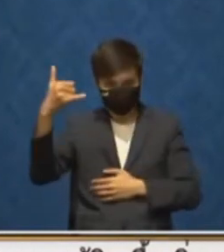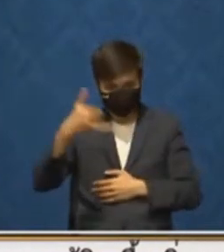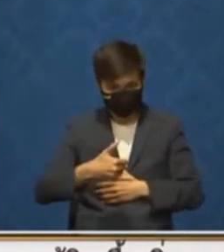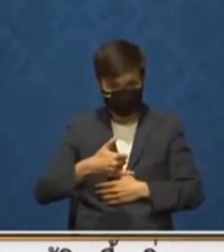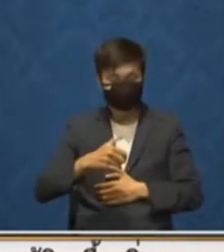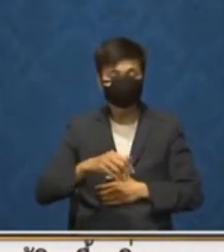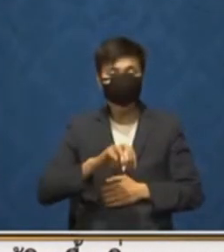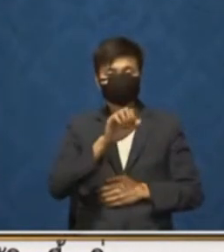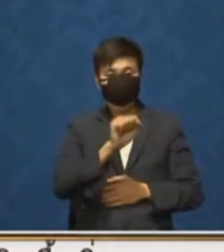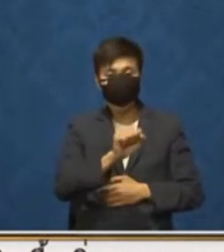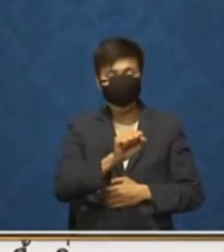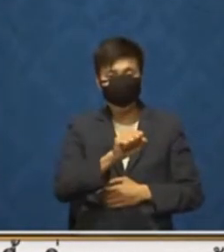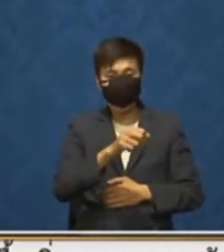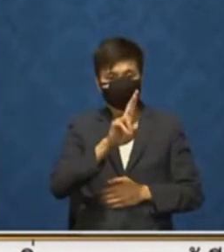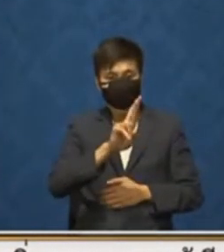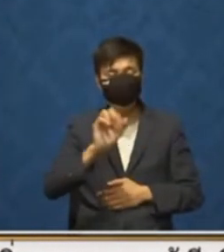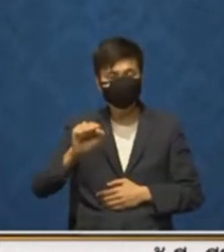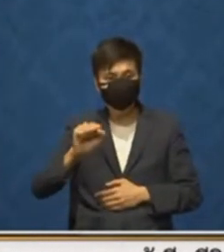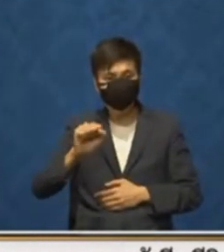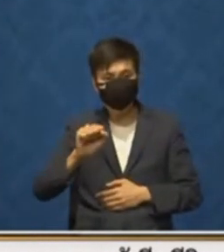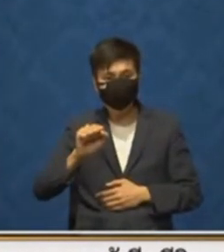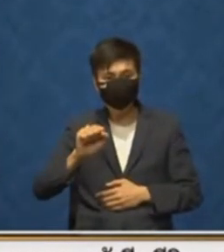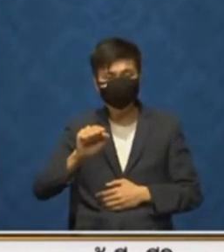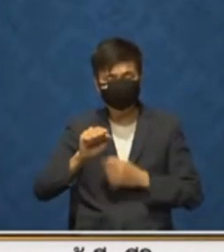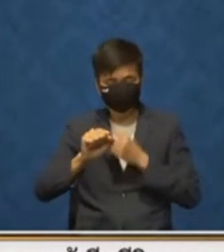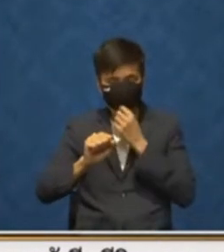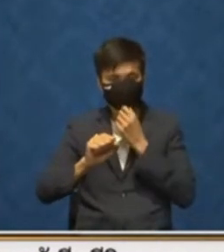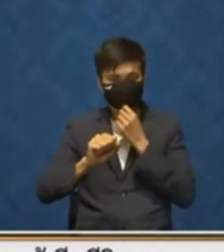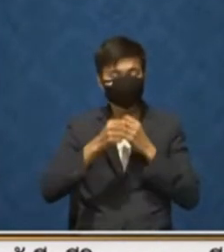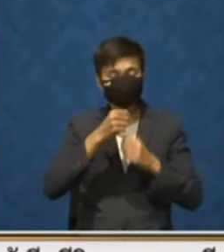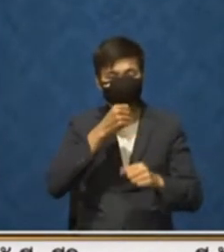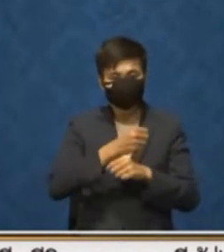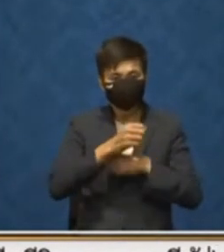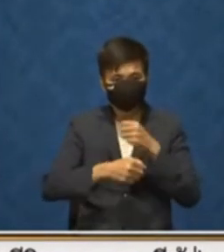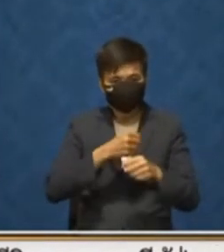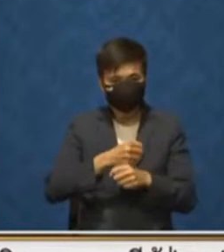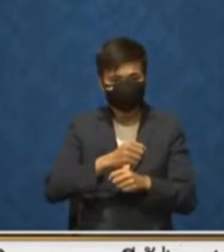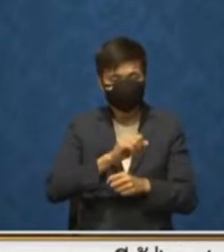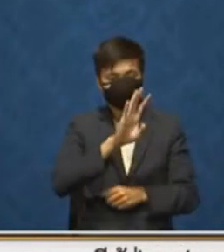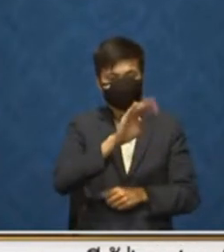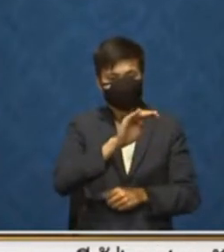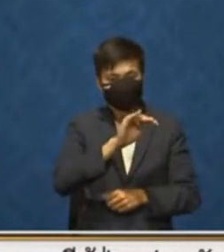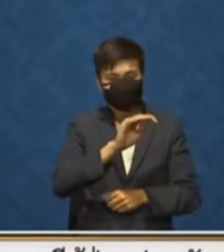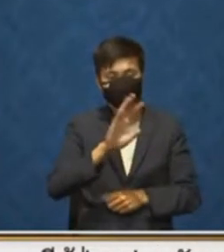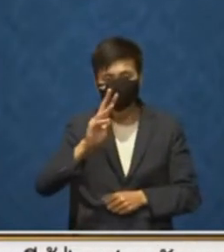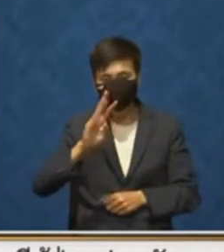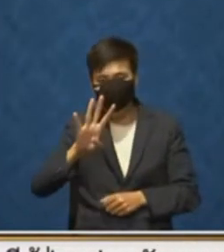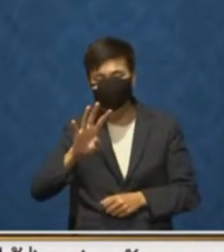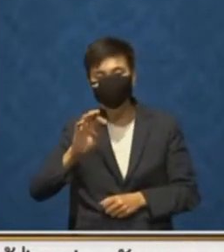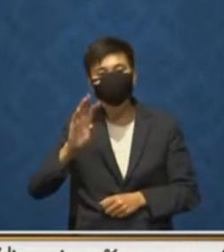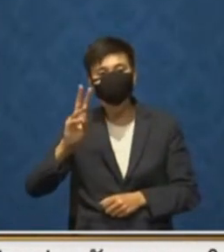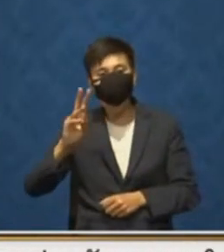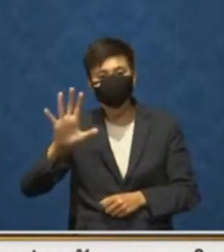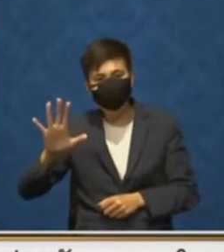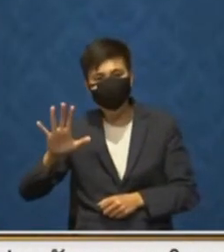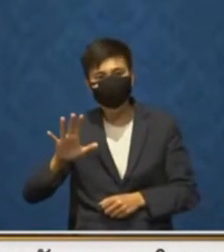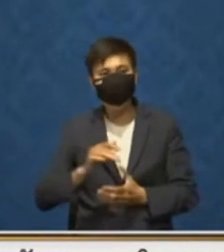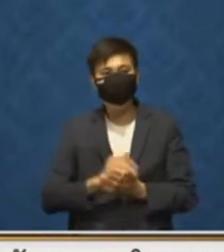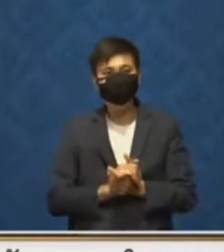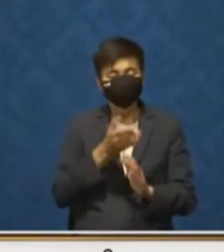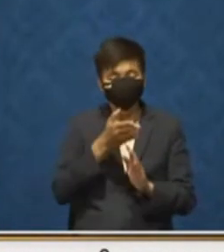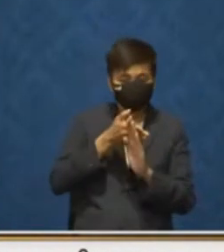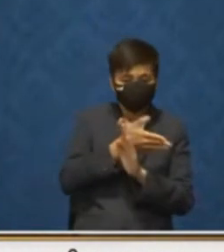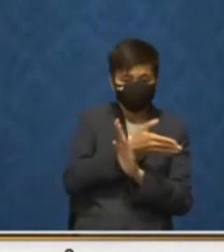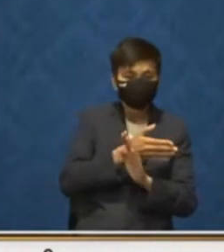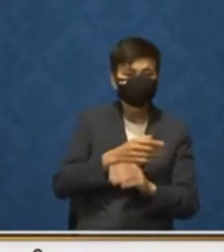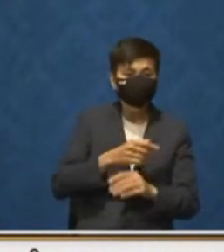ไปเนี่ยนบอกเพื่อเตรียมความพร้อมแล้วนี่นั่นท่านบอกว่าทำปี 44 6465มันก็เพิ่งมาทำเนี่ยนะครับก็ชัวร์ก่อนท่านมาเป็นก็